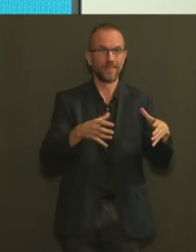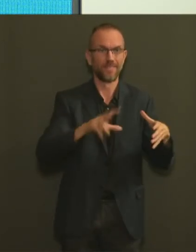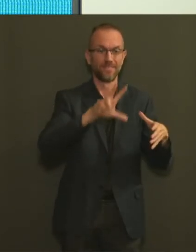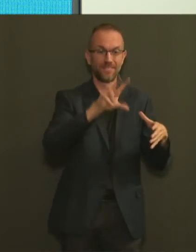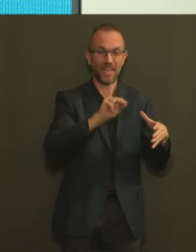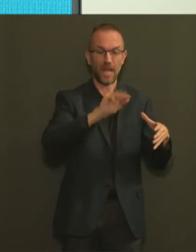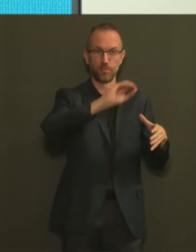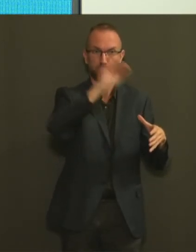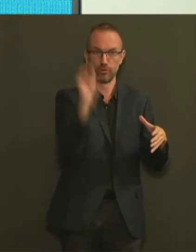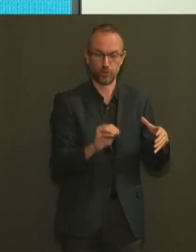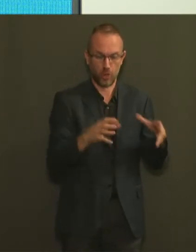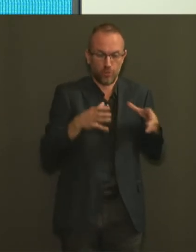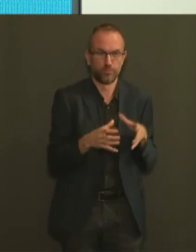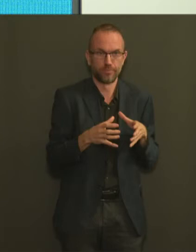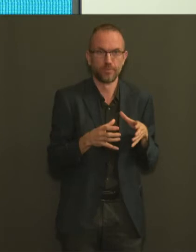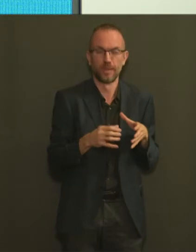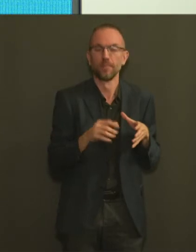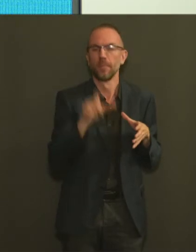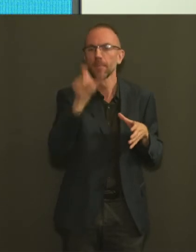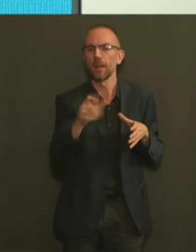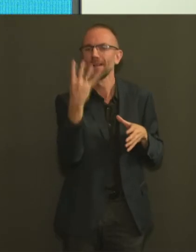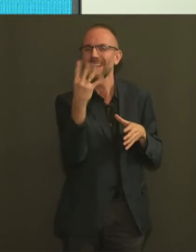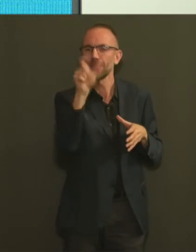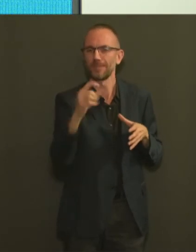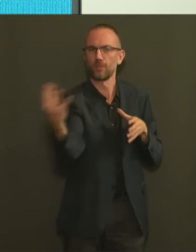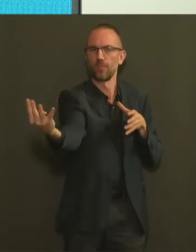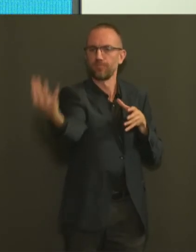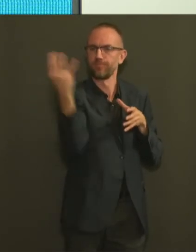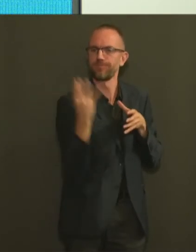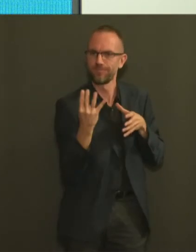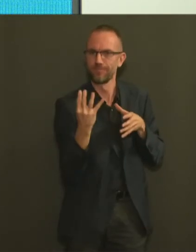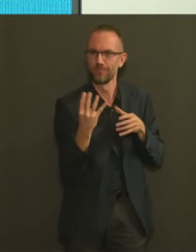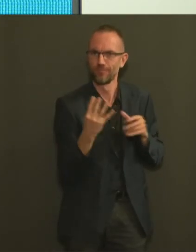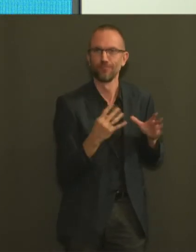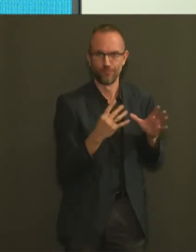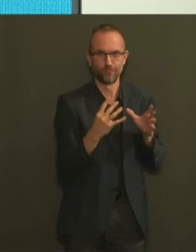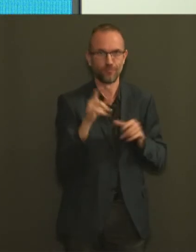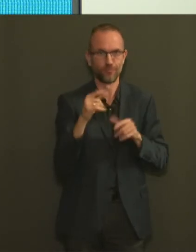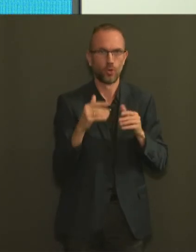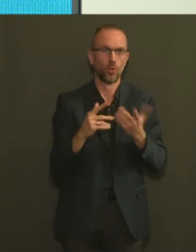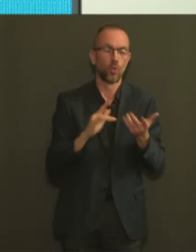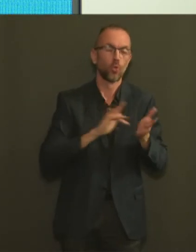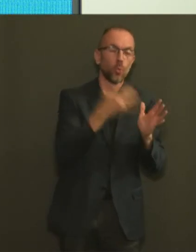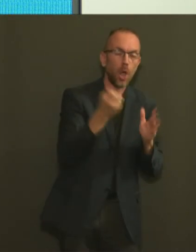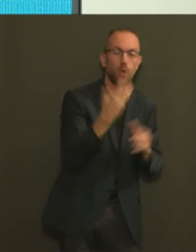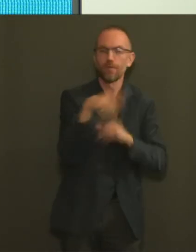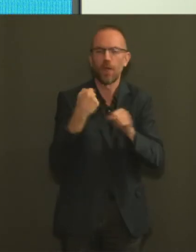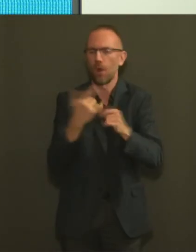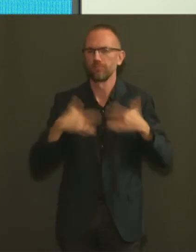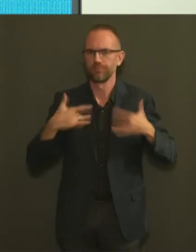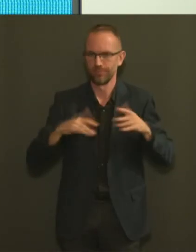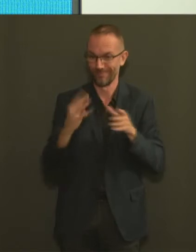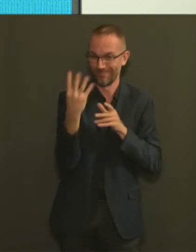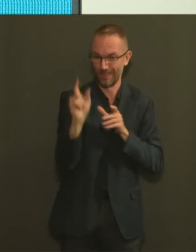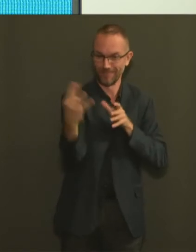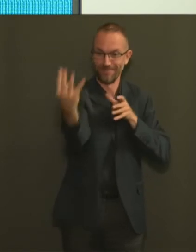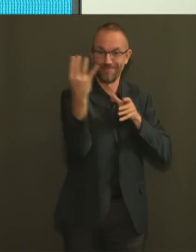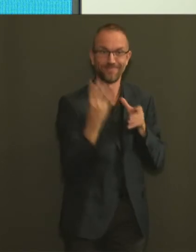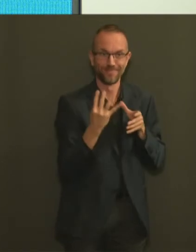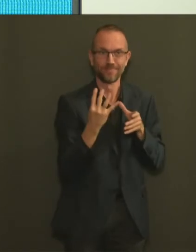pour les fêtes de noël ou le nouvel an ne pourrions atteindre le seuil des 75